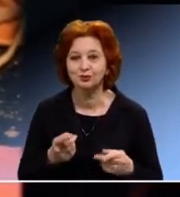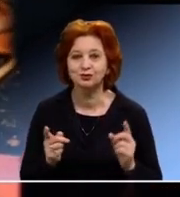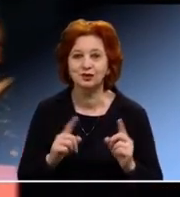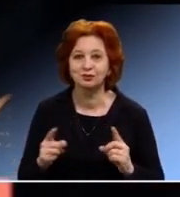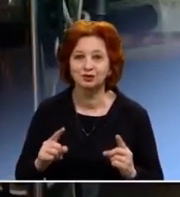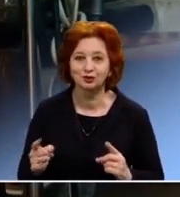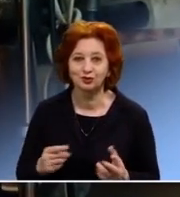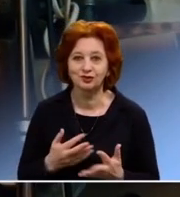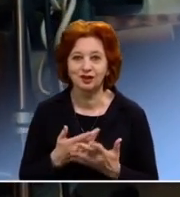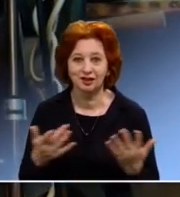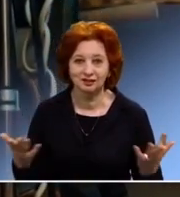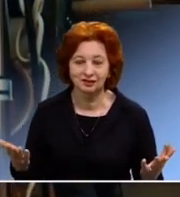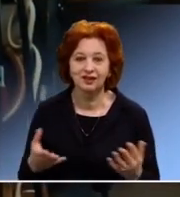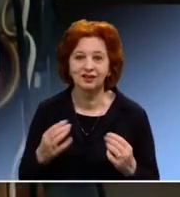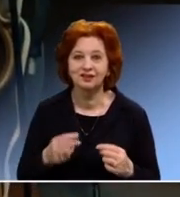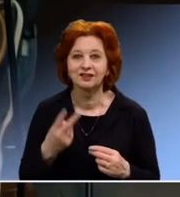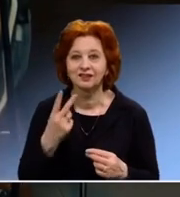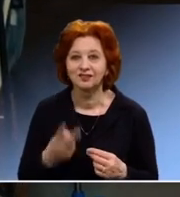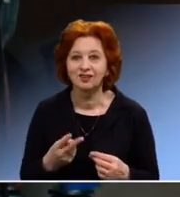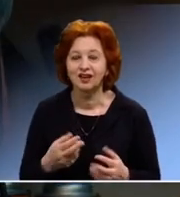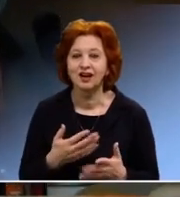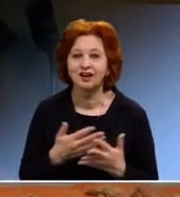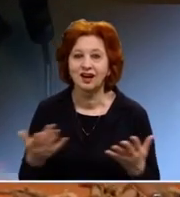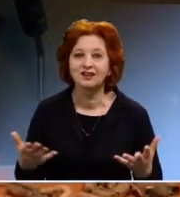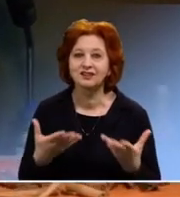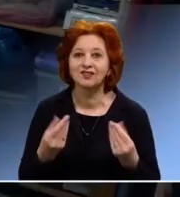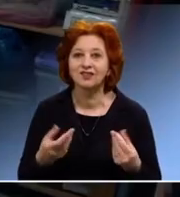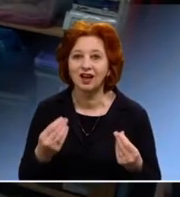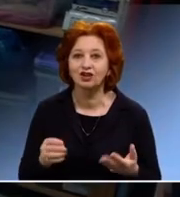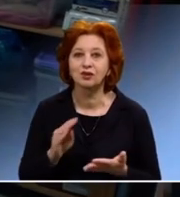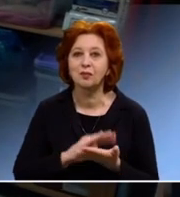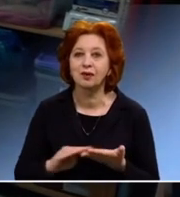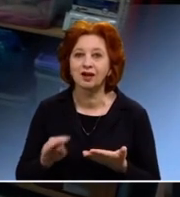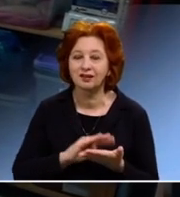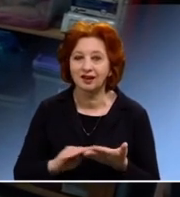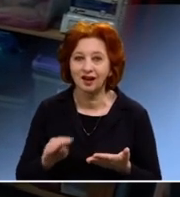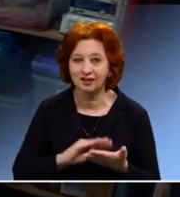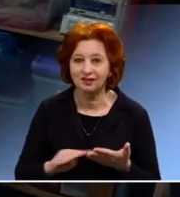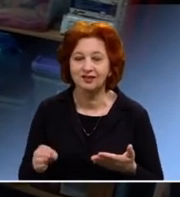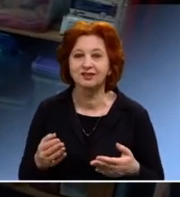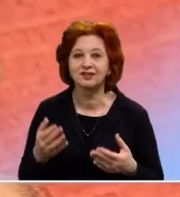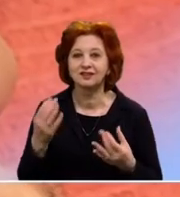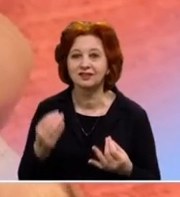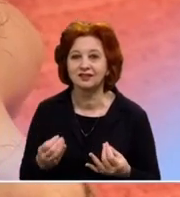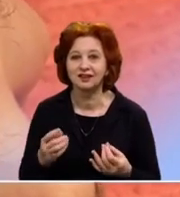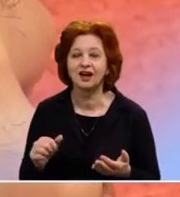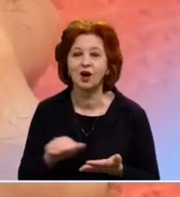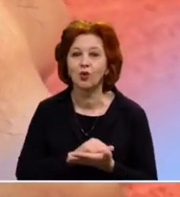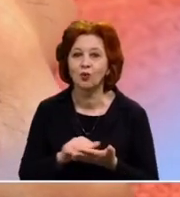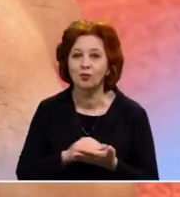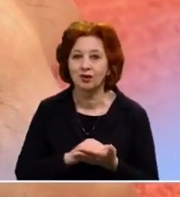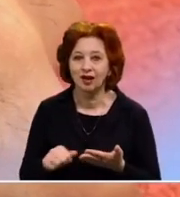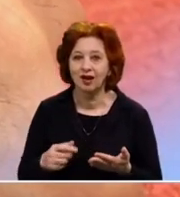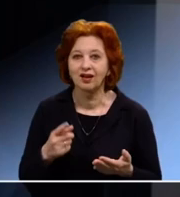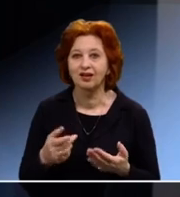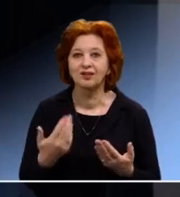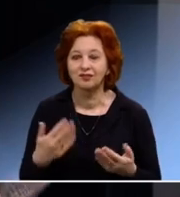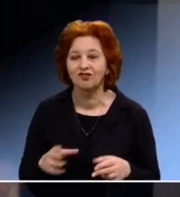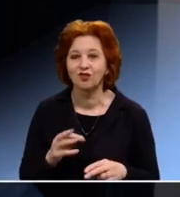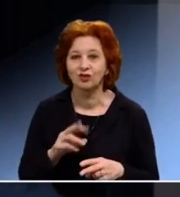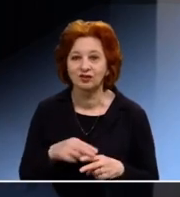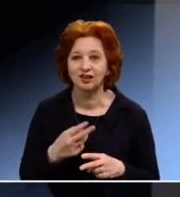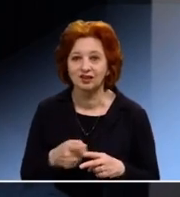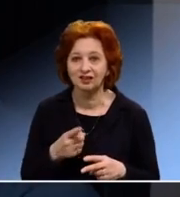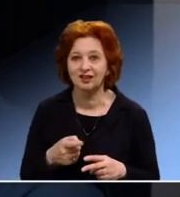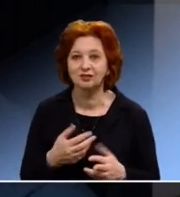для керамики, для работы с глиной. Две влажные тряпочки, чтобы протирать наши руки от глины, губка и